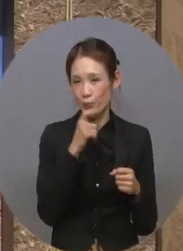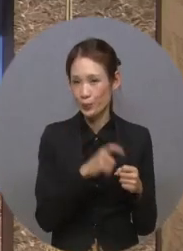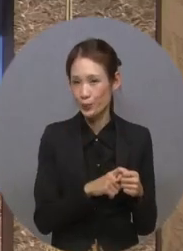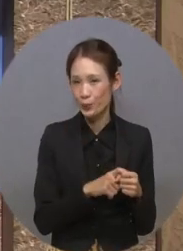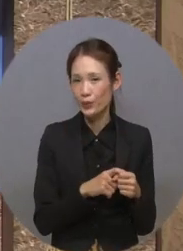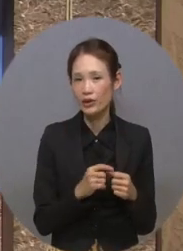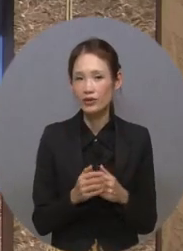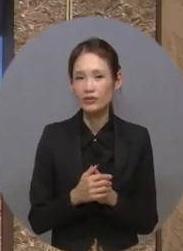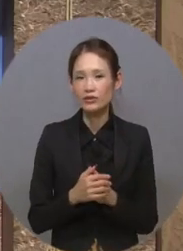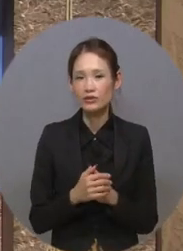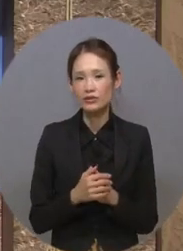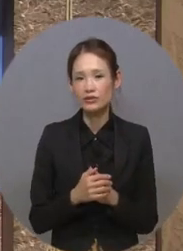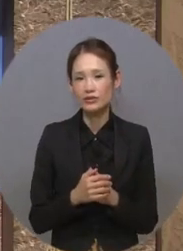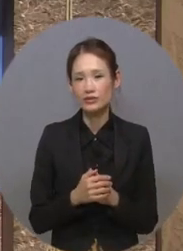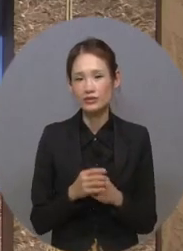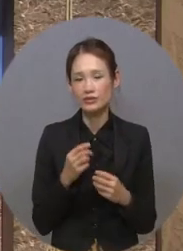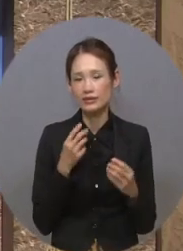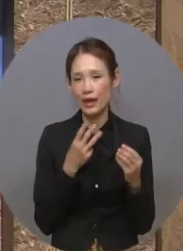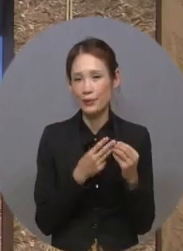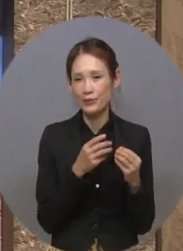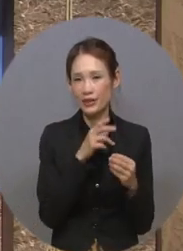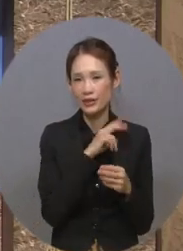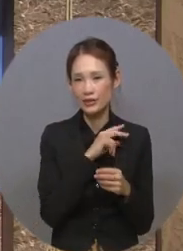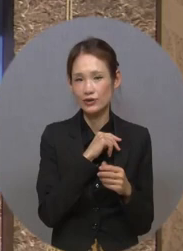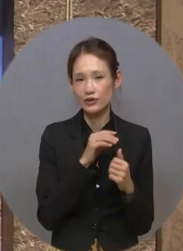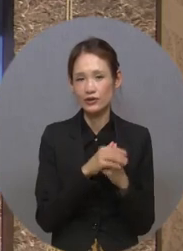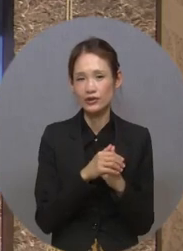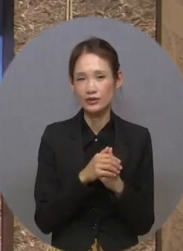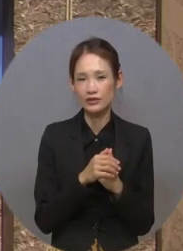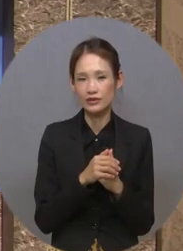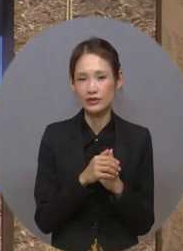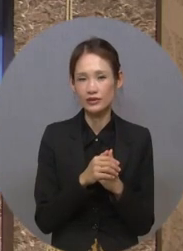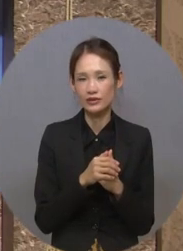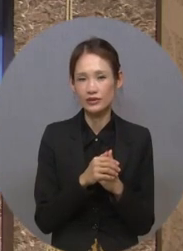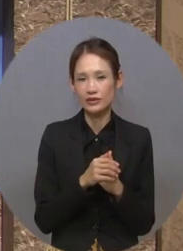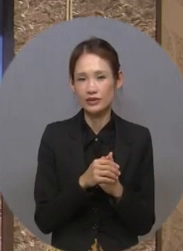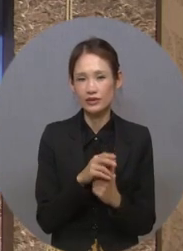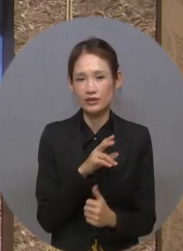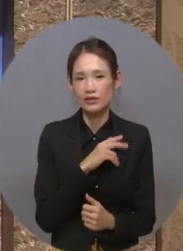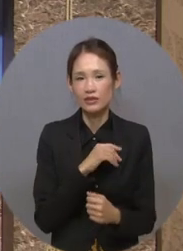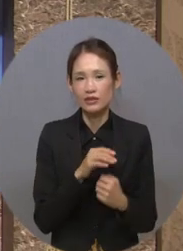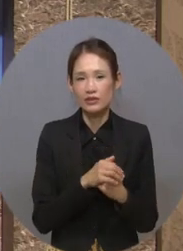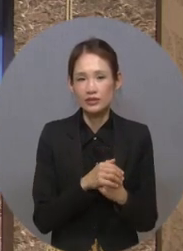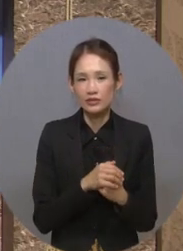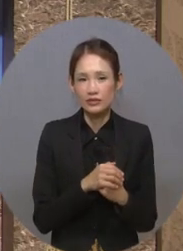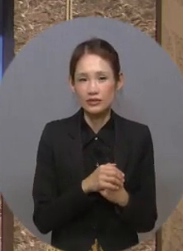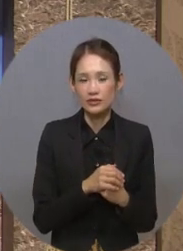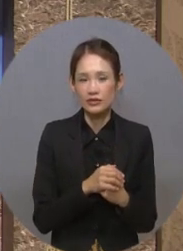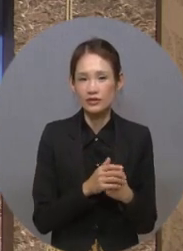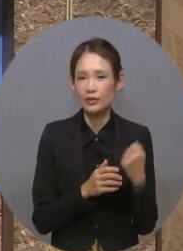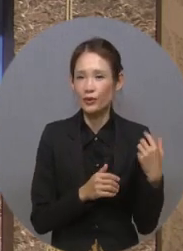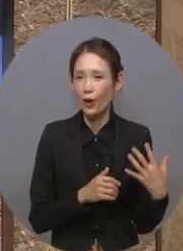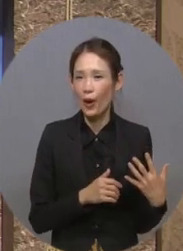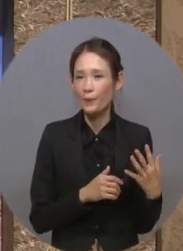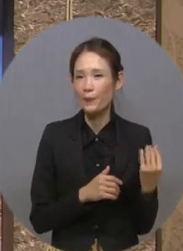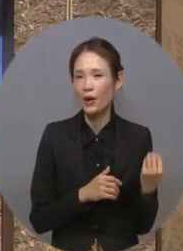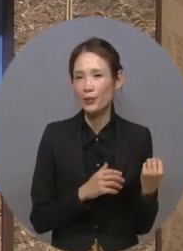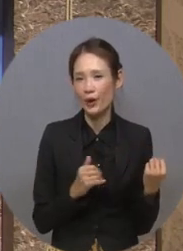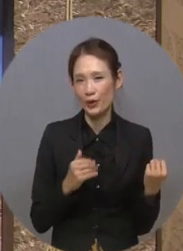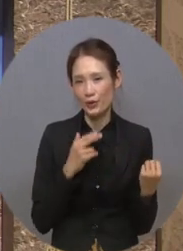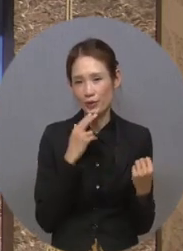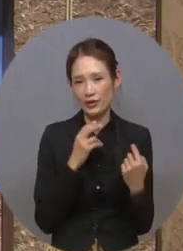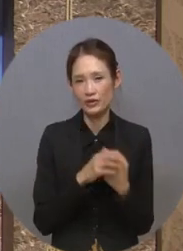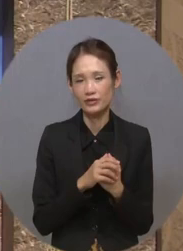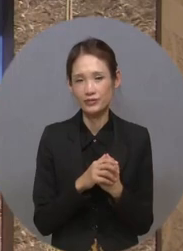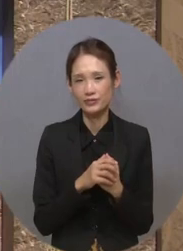목표라면 제가 또 삼선 의원이잖아요. 그죠? 그렇죠. 지방 의원 중에 삼선 의원까지는 양주에는 삼선 의원이 몇 없어요. 네.